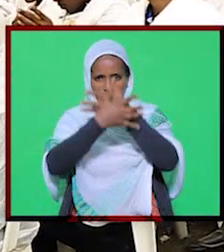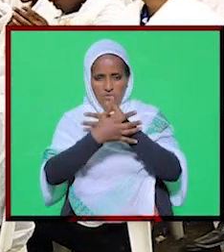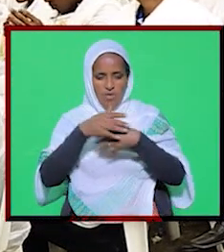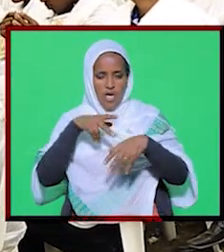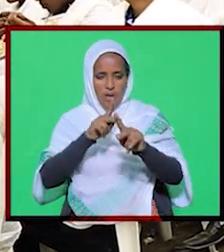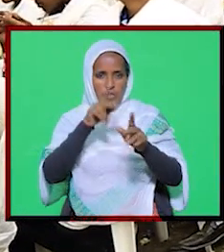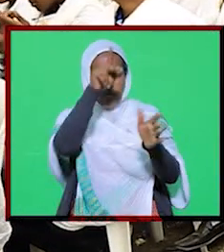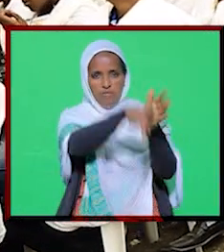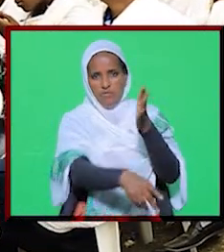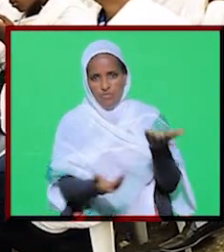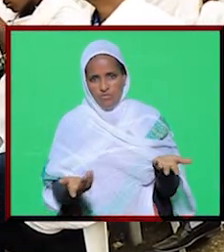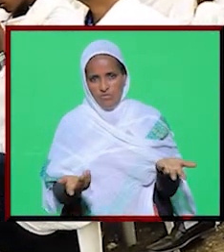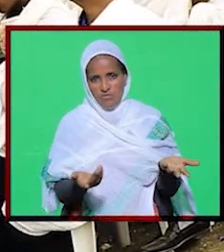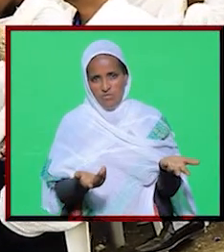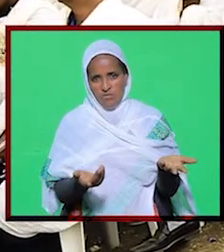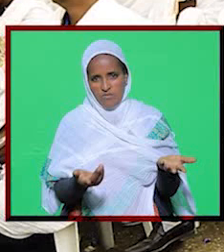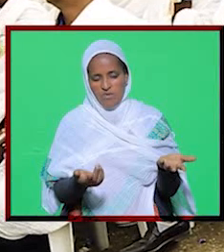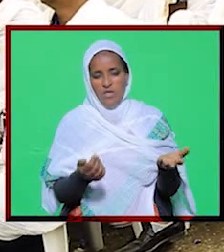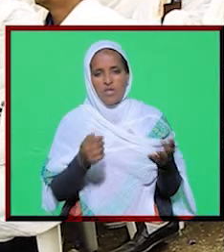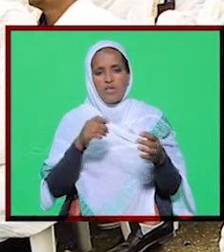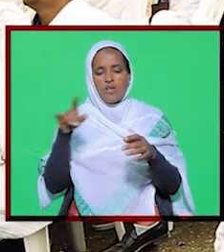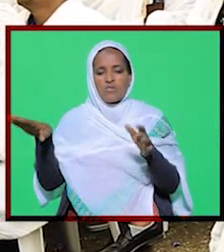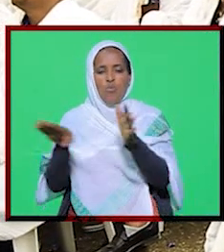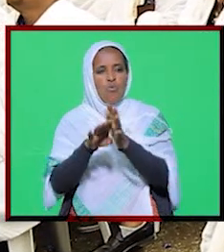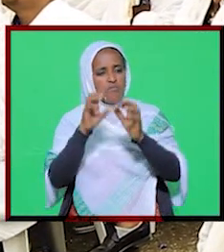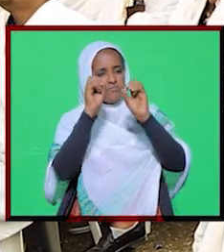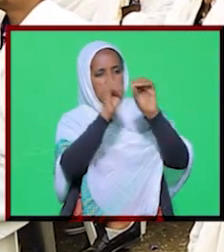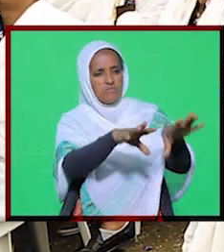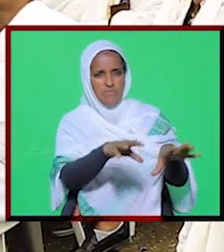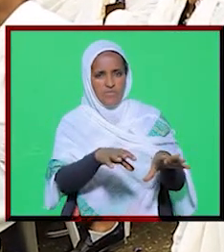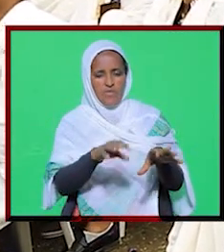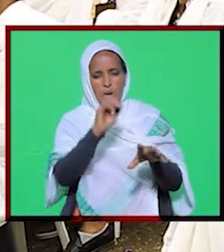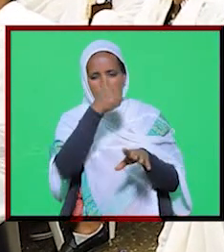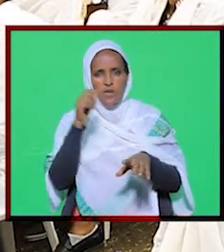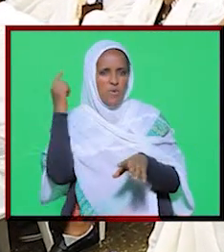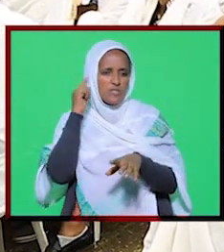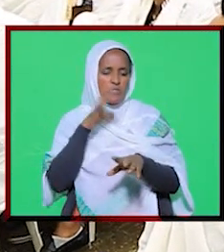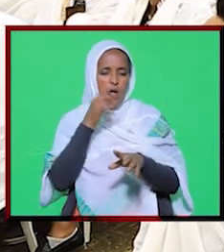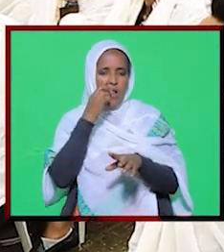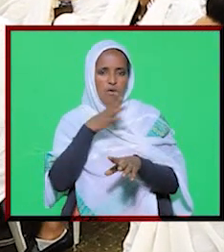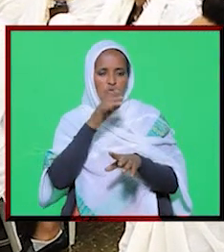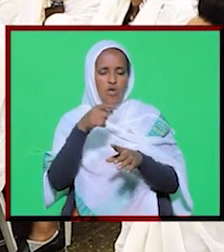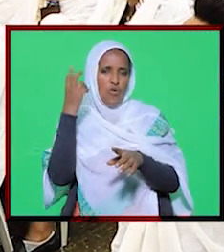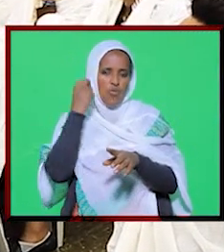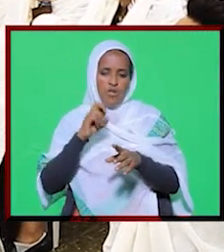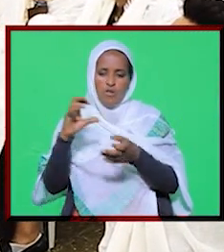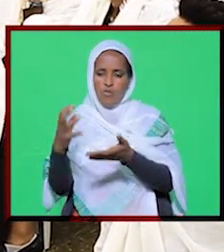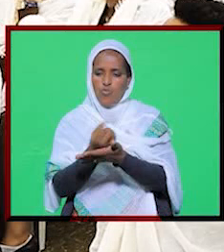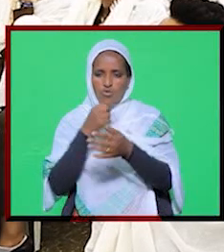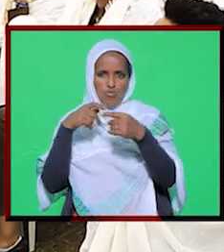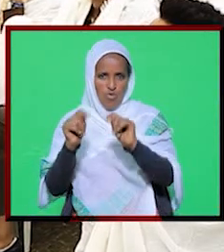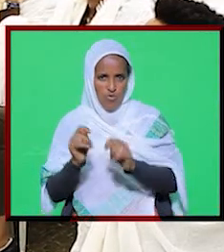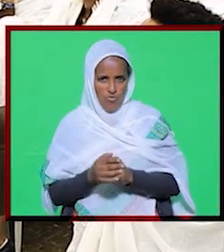ምስኪን ገበሬ ገደሉት። ከወራጅ ወንዝ ጣሉትና ማንም አልሰማም አላየም ብለው ያንን ወርቅ ለመውሰድ